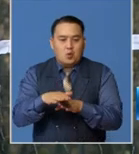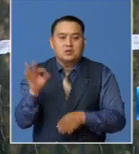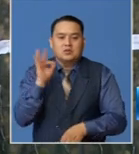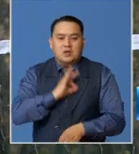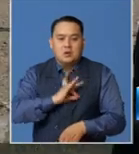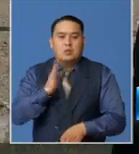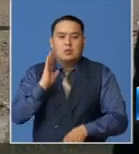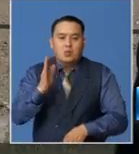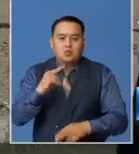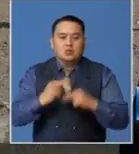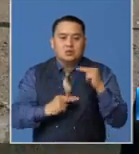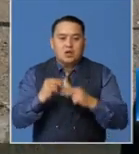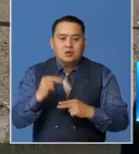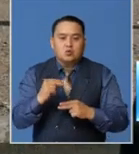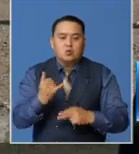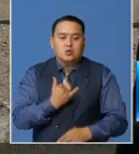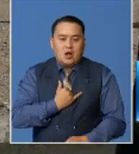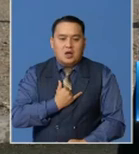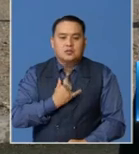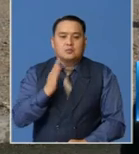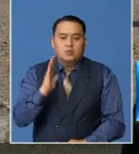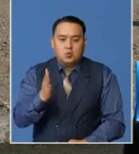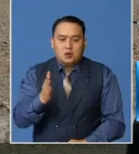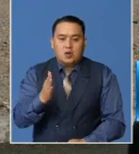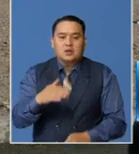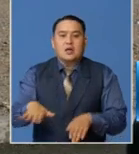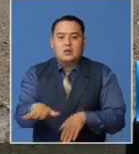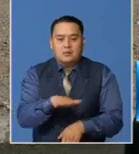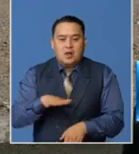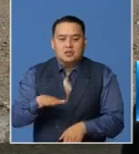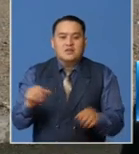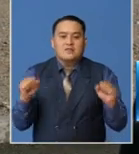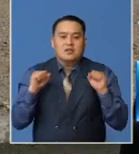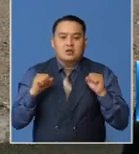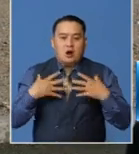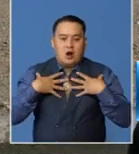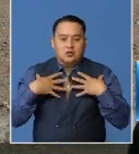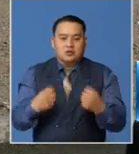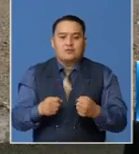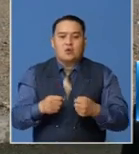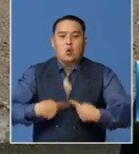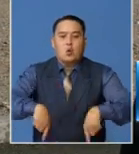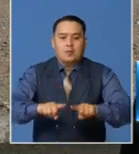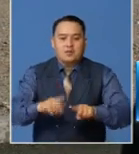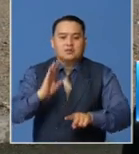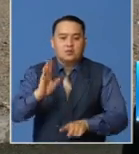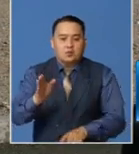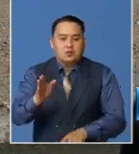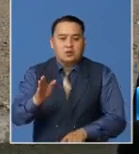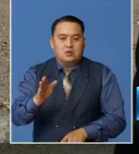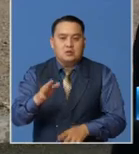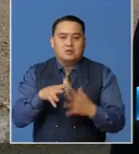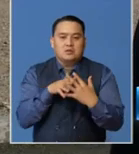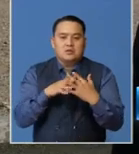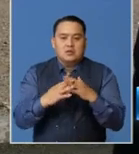будущем у нас будет встретиться счет на этой площадке физкультура оздоровит комплекс тогда носили